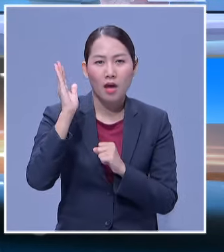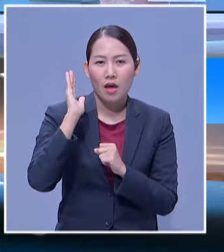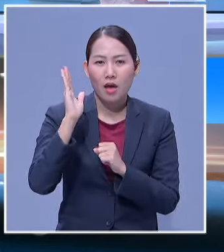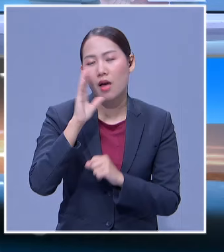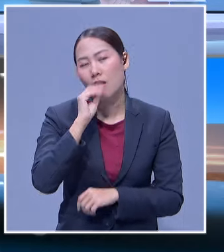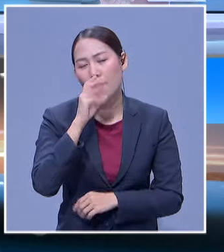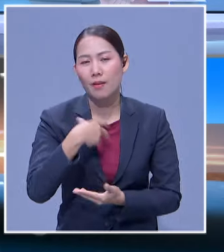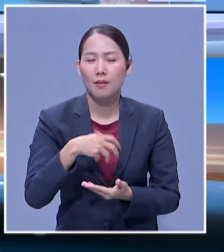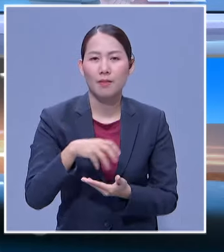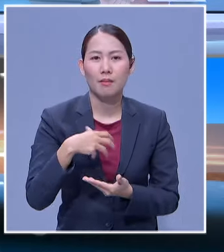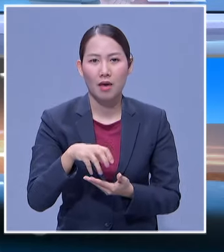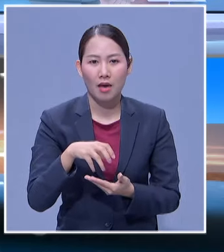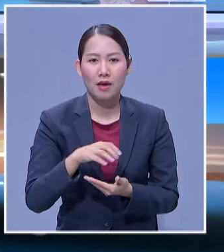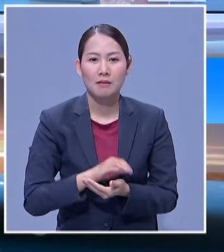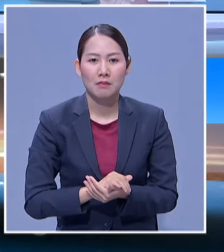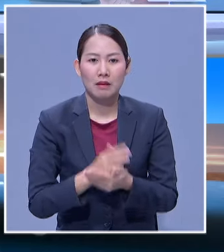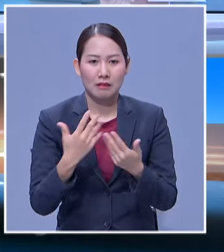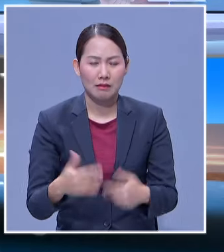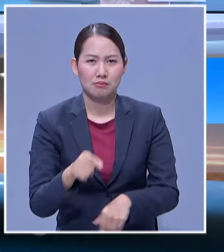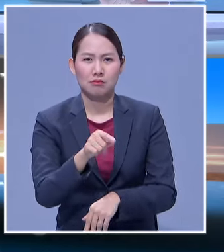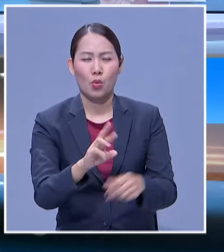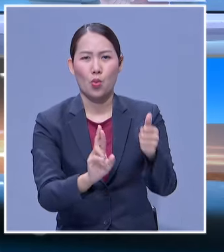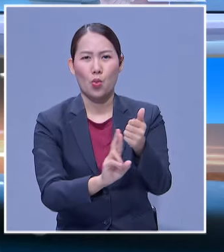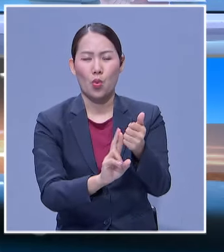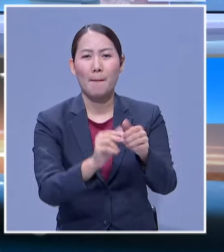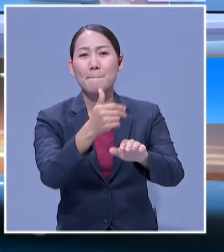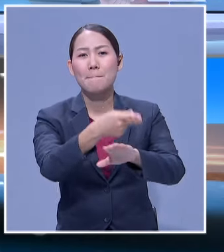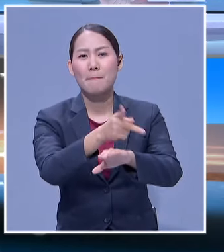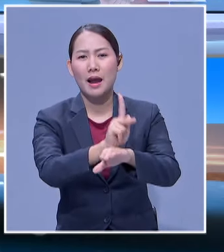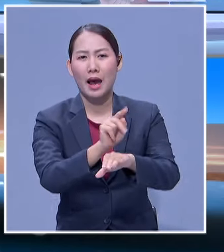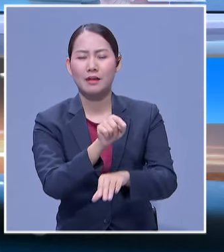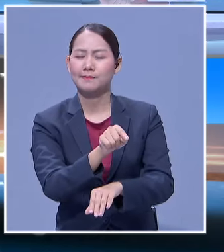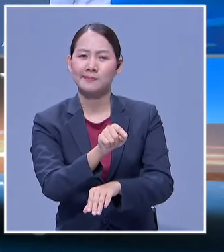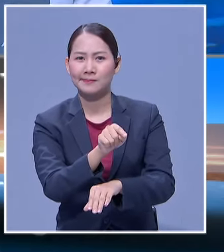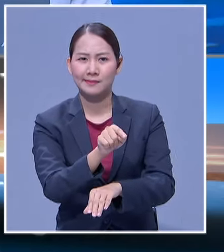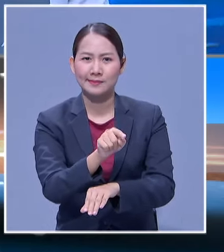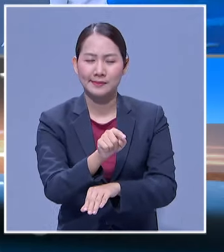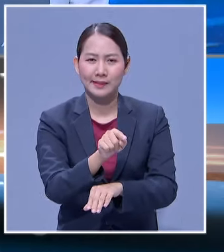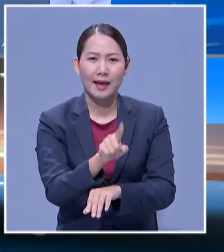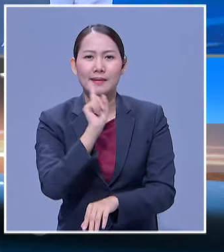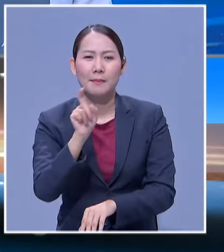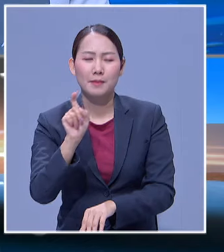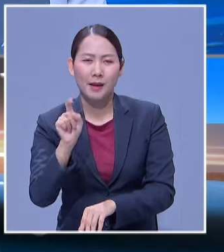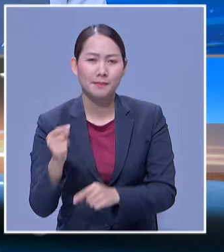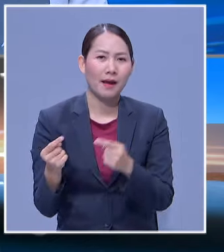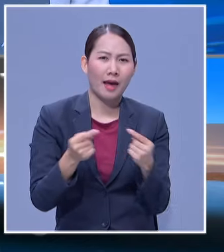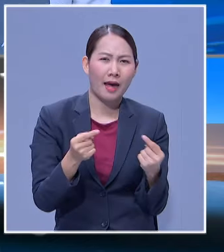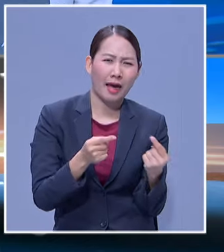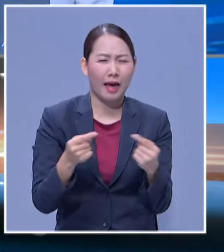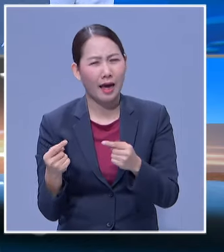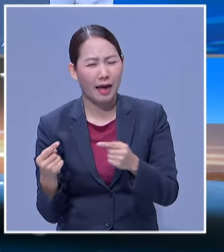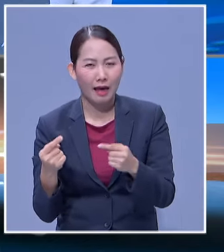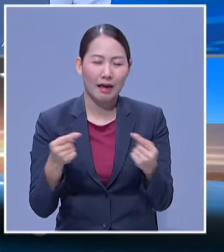อากัปกิริยาของคุณหมอชนน่านลักษณะคล้ายกับว่าเหมือนมีการชี้หน้าแล้วท่านพิเชษก็บอกว่าอย่าชี้หน้าอย่า